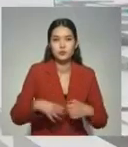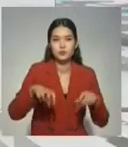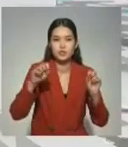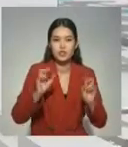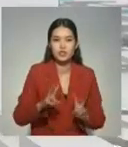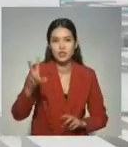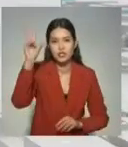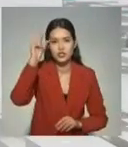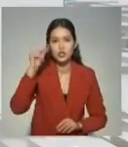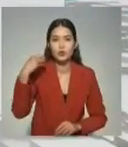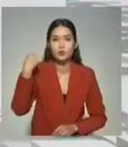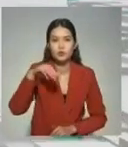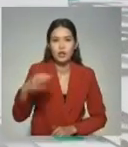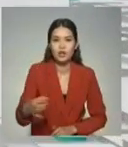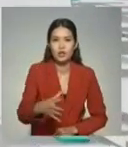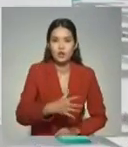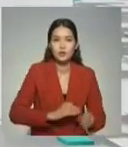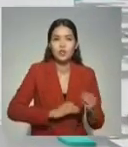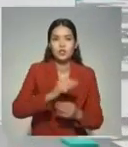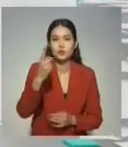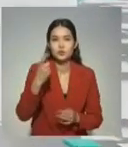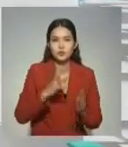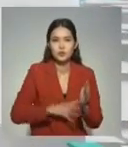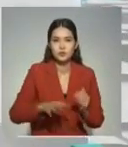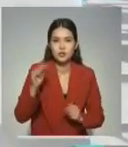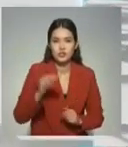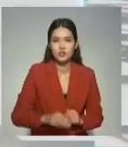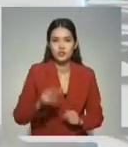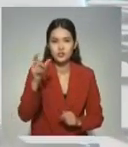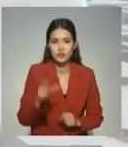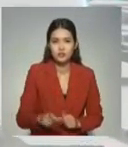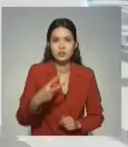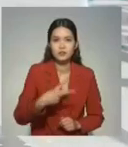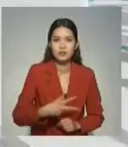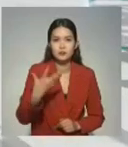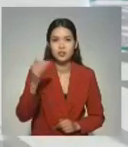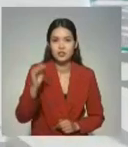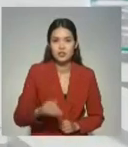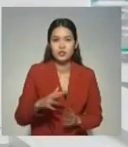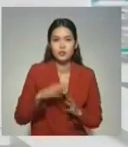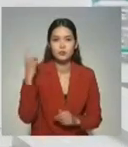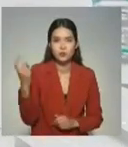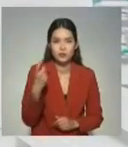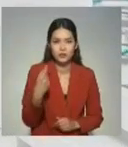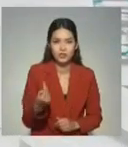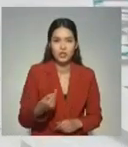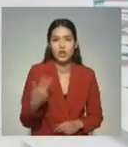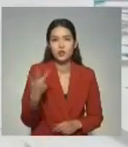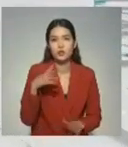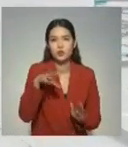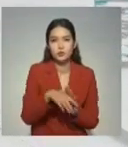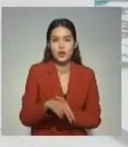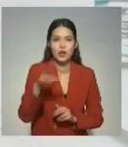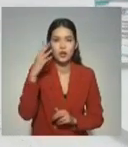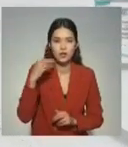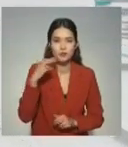минимума специалисты насчитали в Туркестанской области – свыше 190 тысяч человек или 25 тысяч домохозяйств. В тройку также